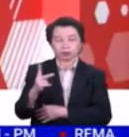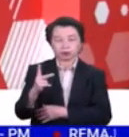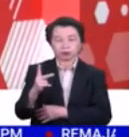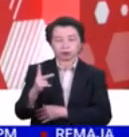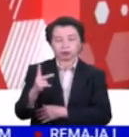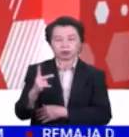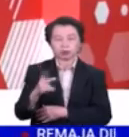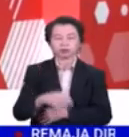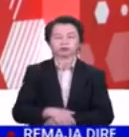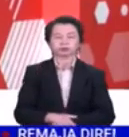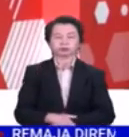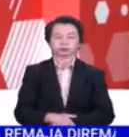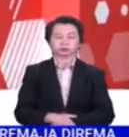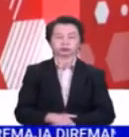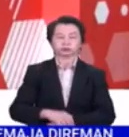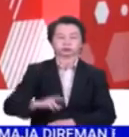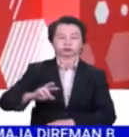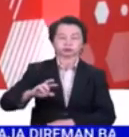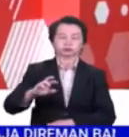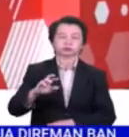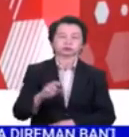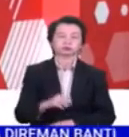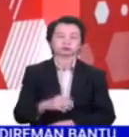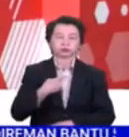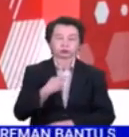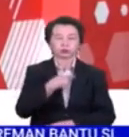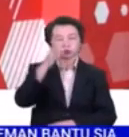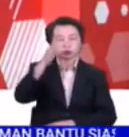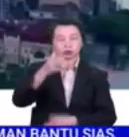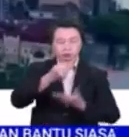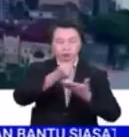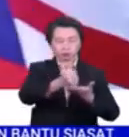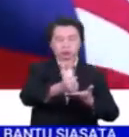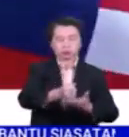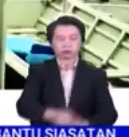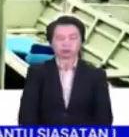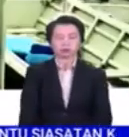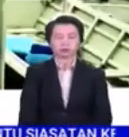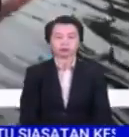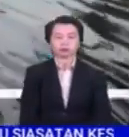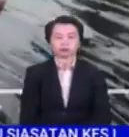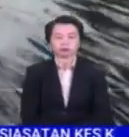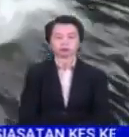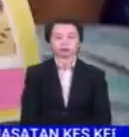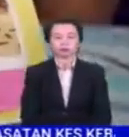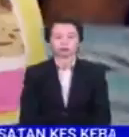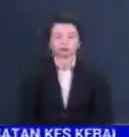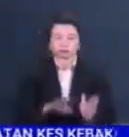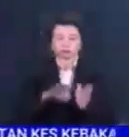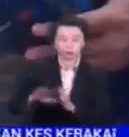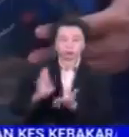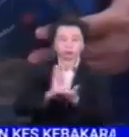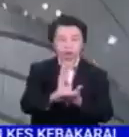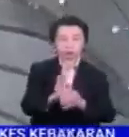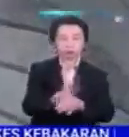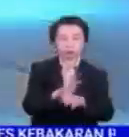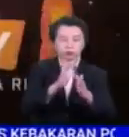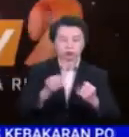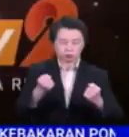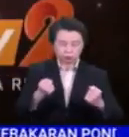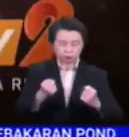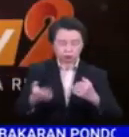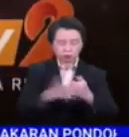fase peralihan endemik kita akan bantu selain membantu Usahawan